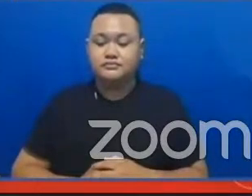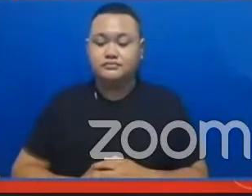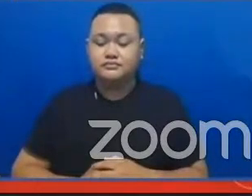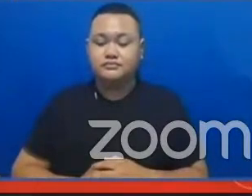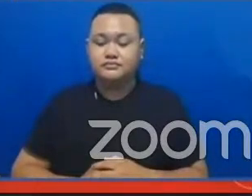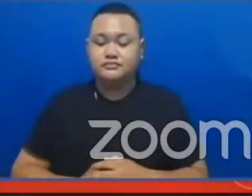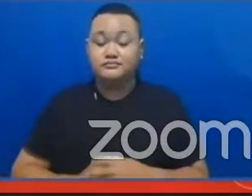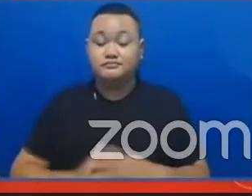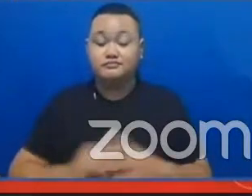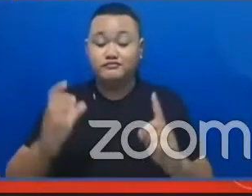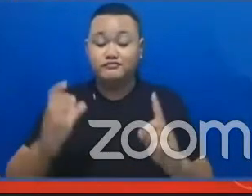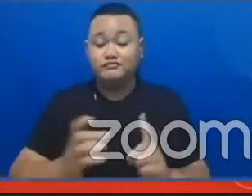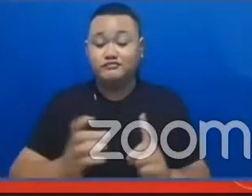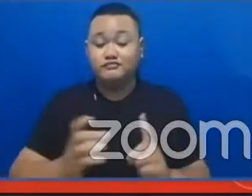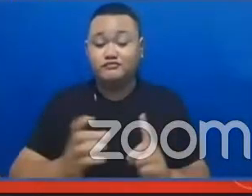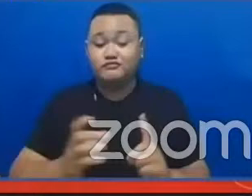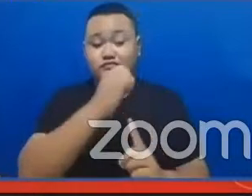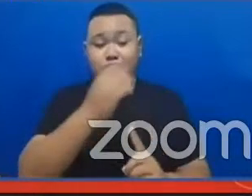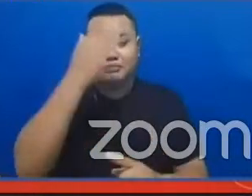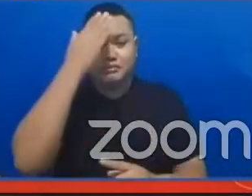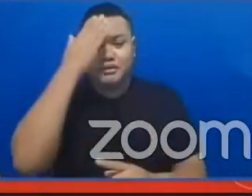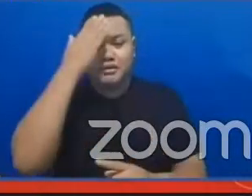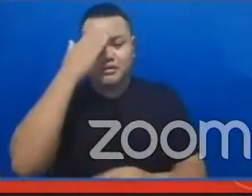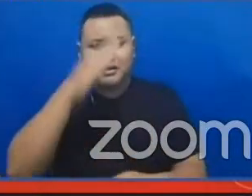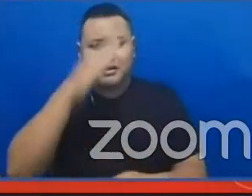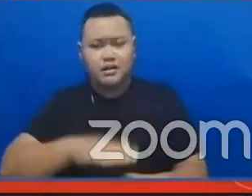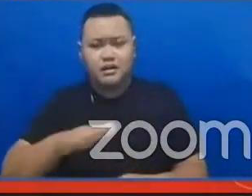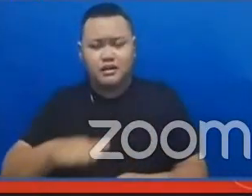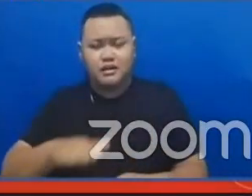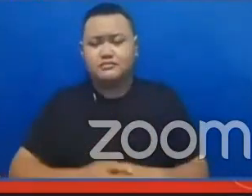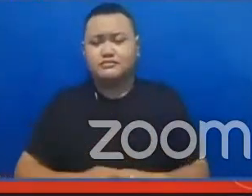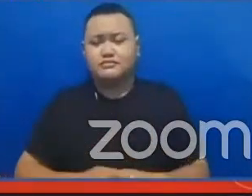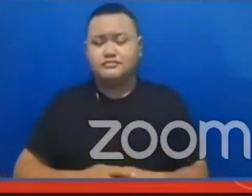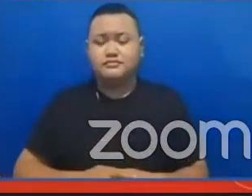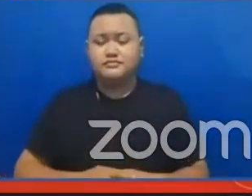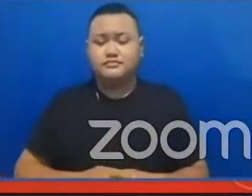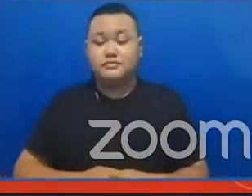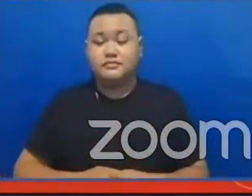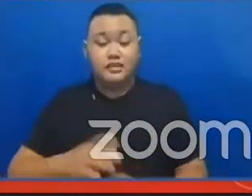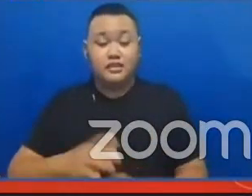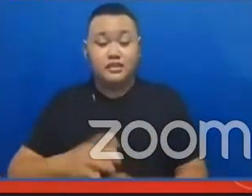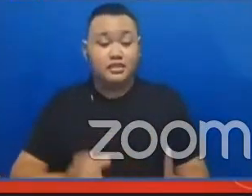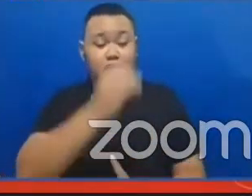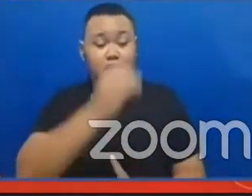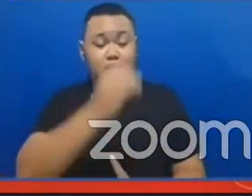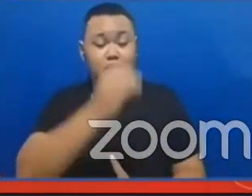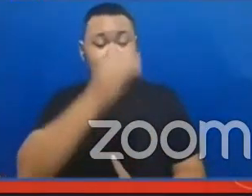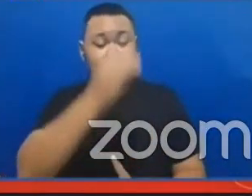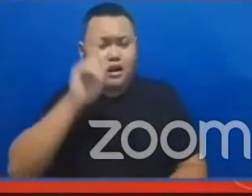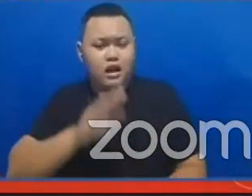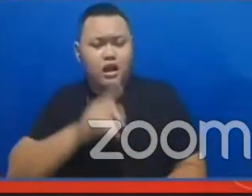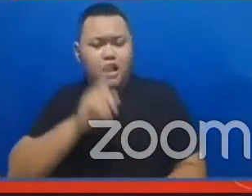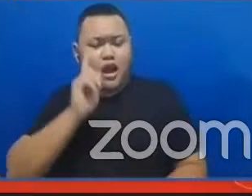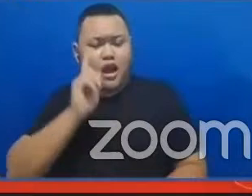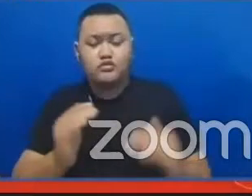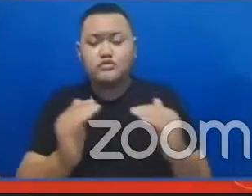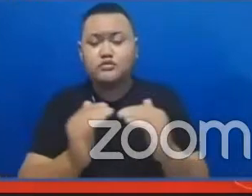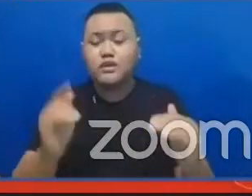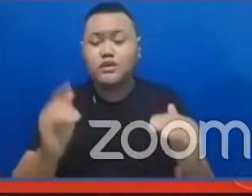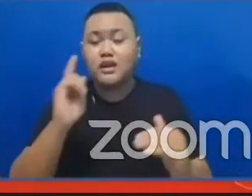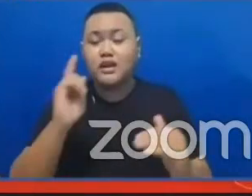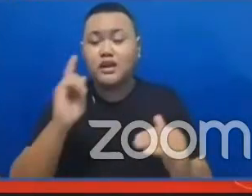pemahaman. Target pemahaman ini kan harusnya dilingkan dengan kompetensi dasar. Jadi pertanyaan kita kembali